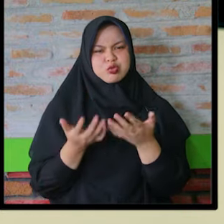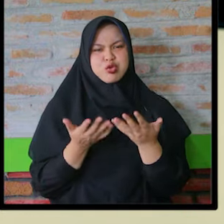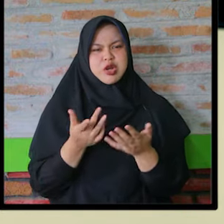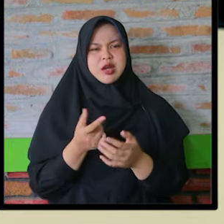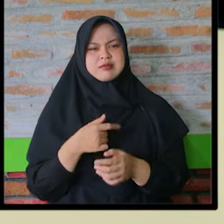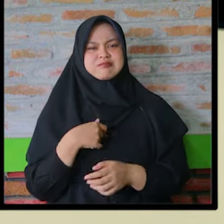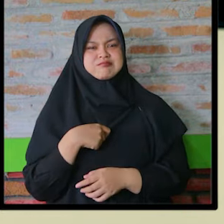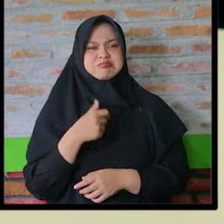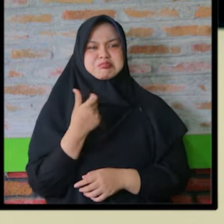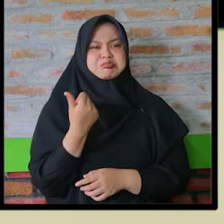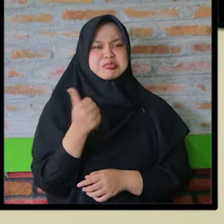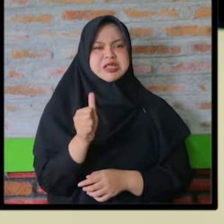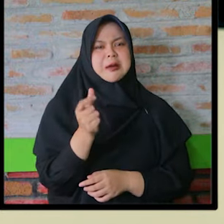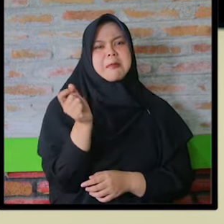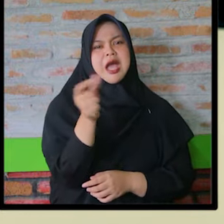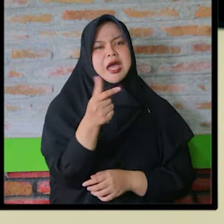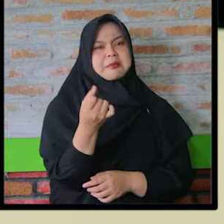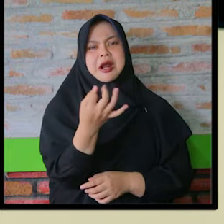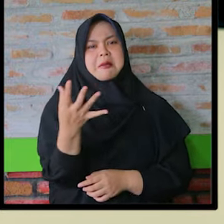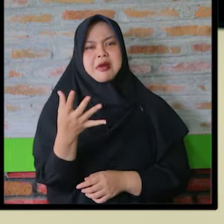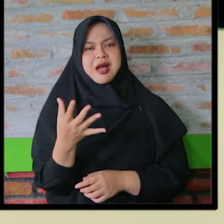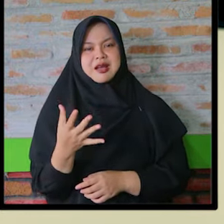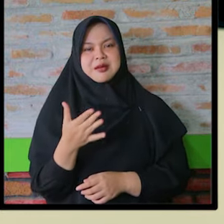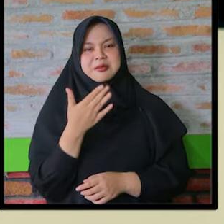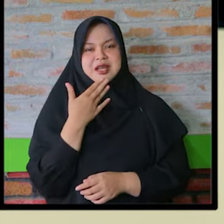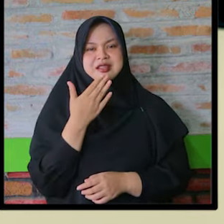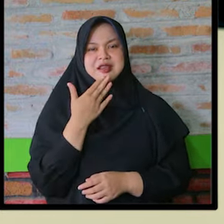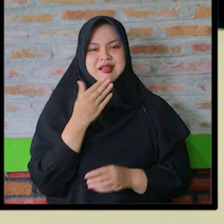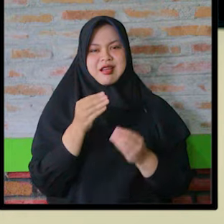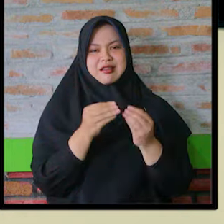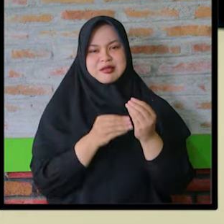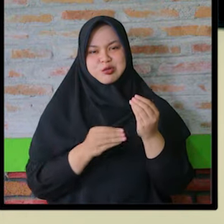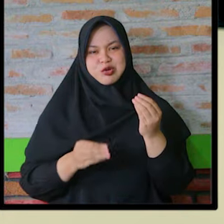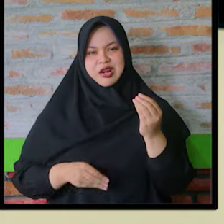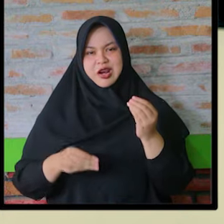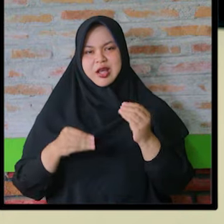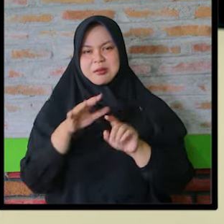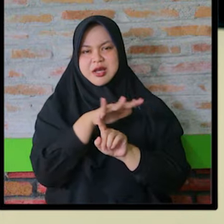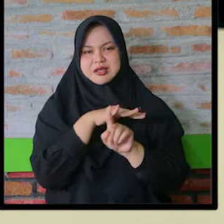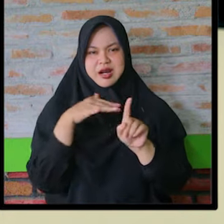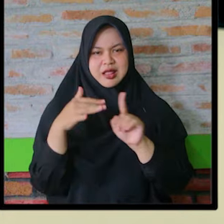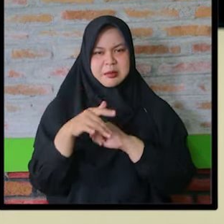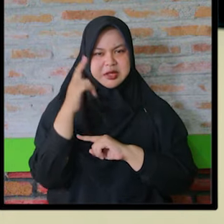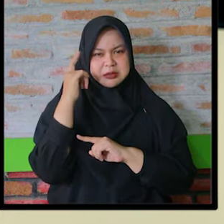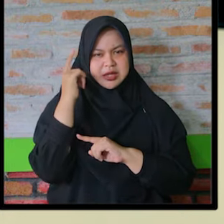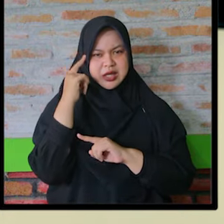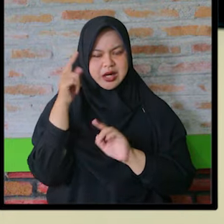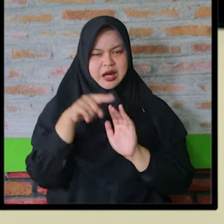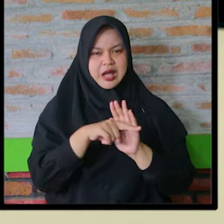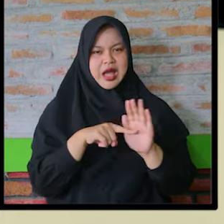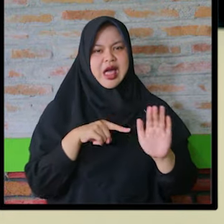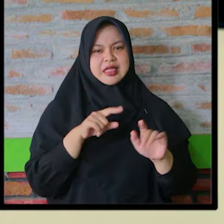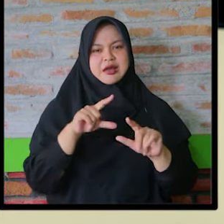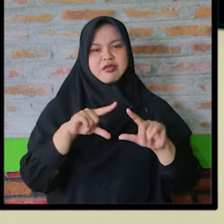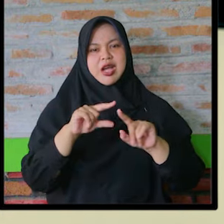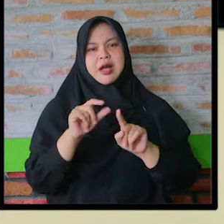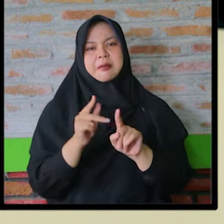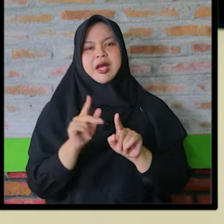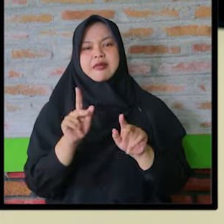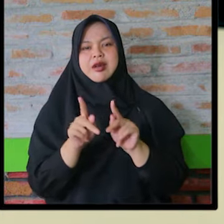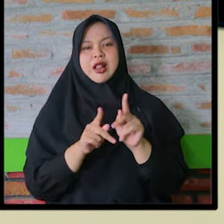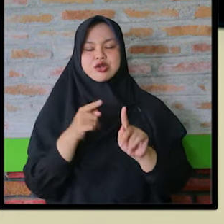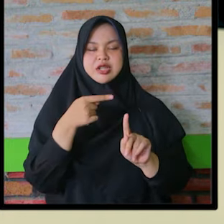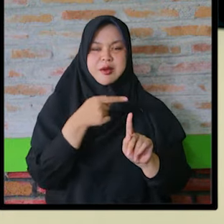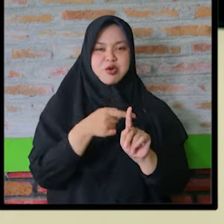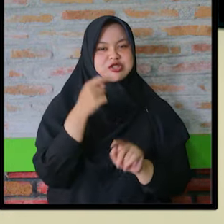piro Wani bayar piro misalnya begitu kan tradisi masyarakat kita masih negative thinking kan terhadap aph kalau saya